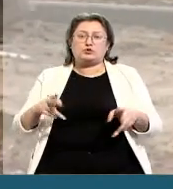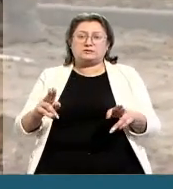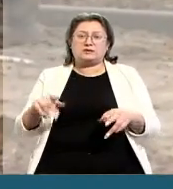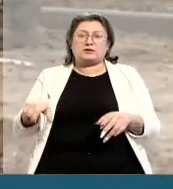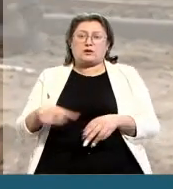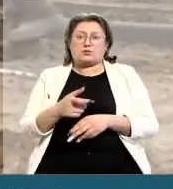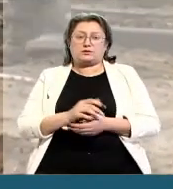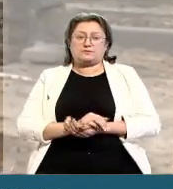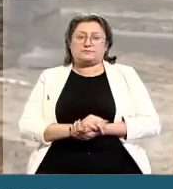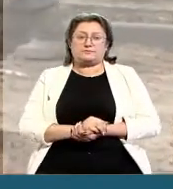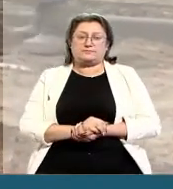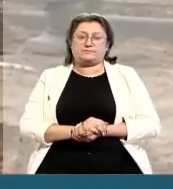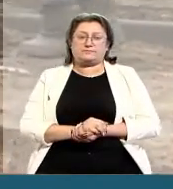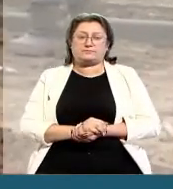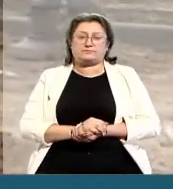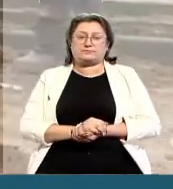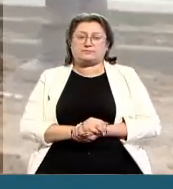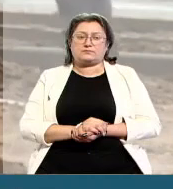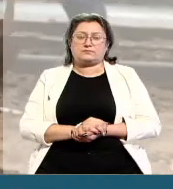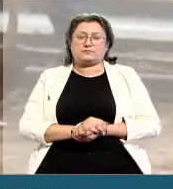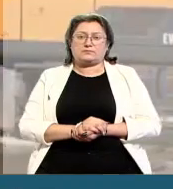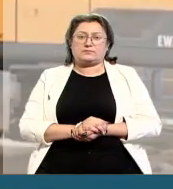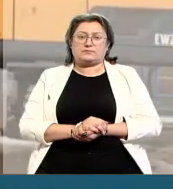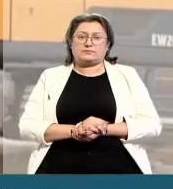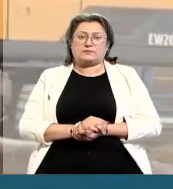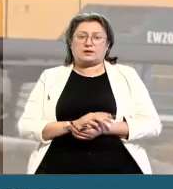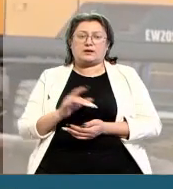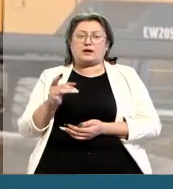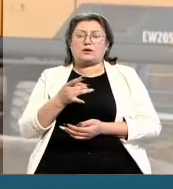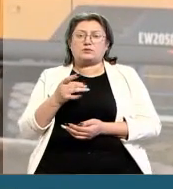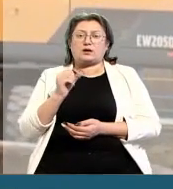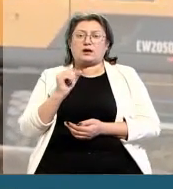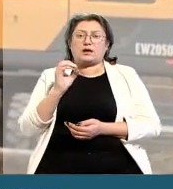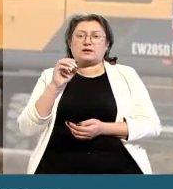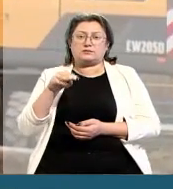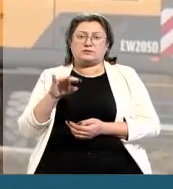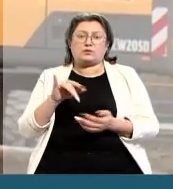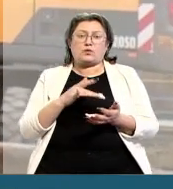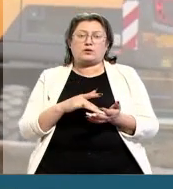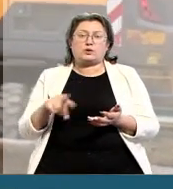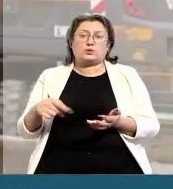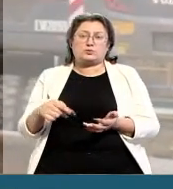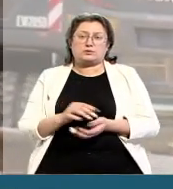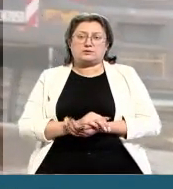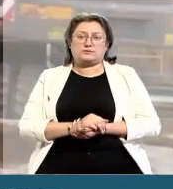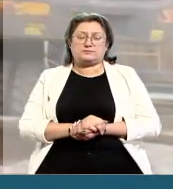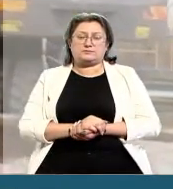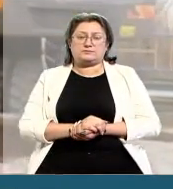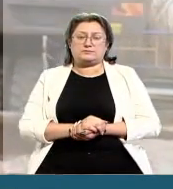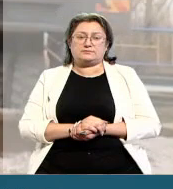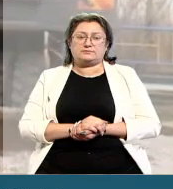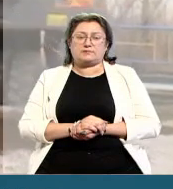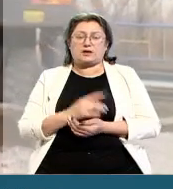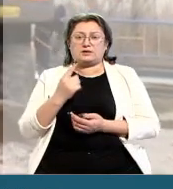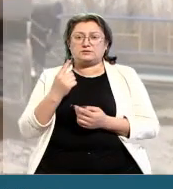көлік айрықтарында, ал біреуі Елизаветинка ауылы арқылы өтеді. Ағымдағы жылдың соңына дейін жұмыстарды аяқтап, нысанды пайдалануға